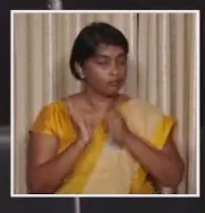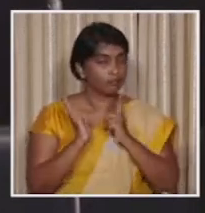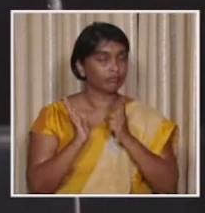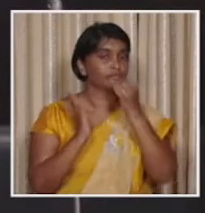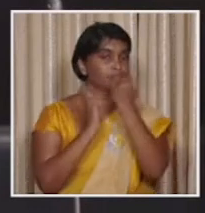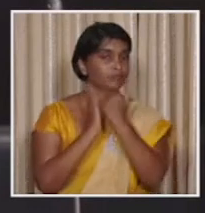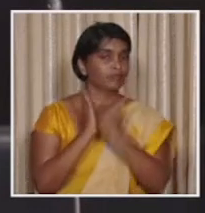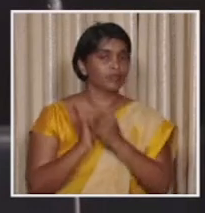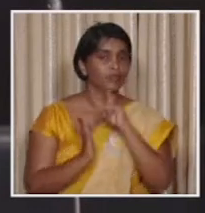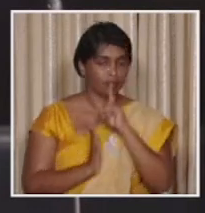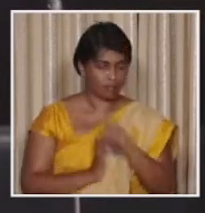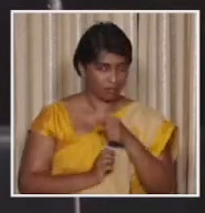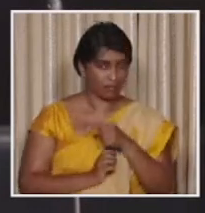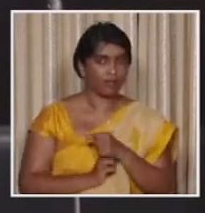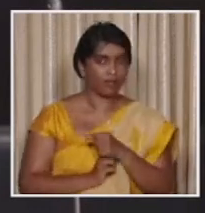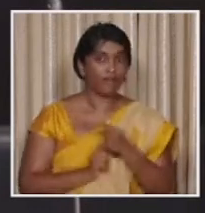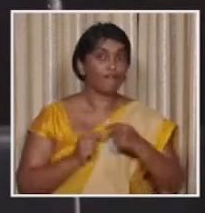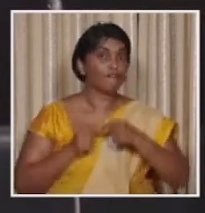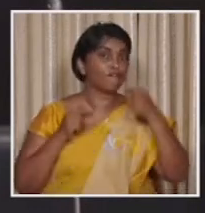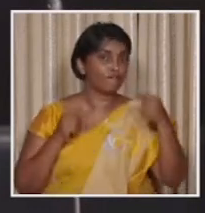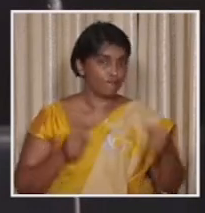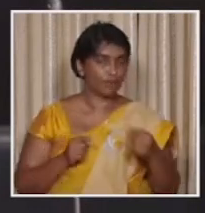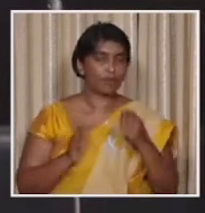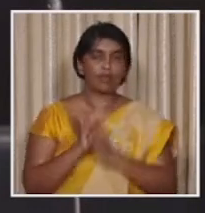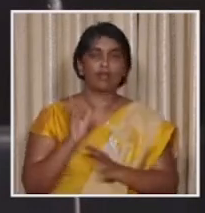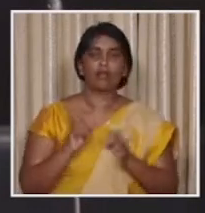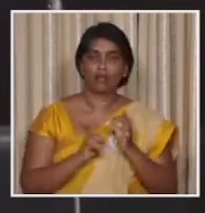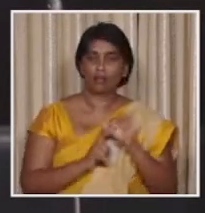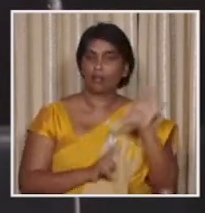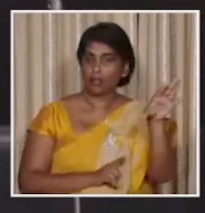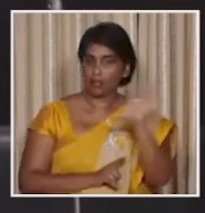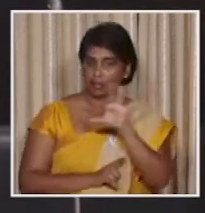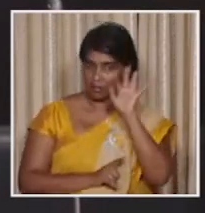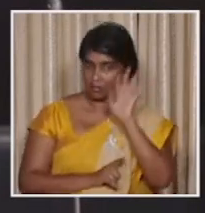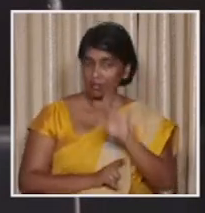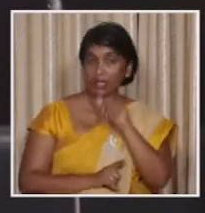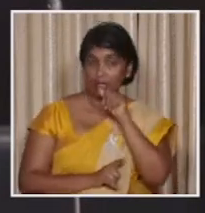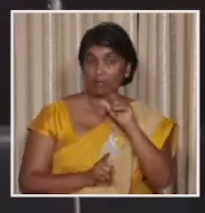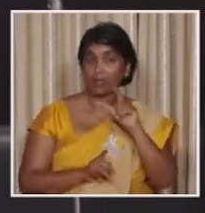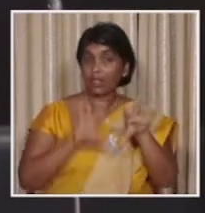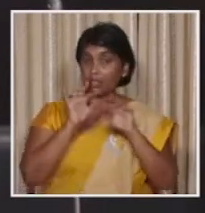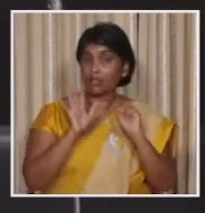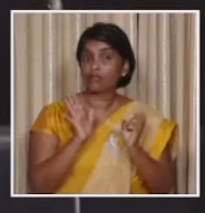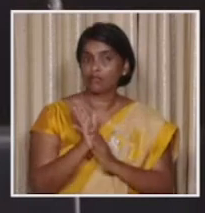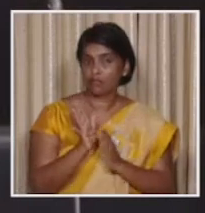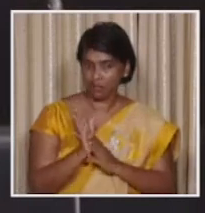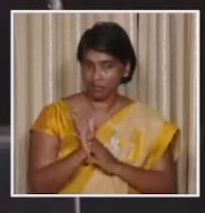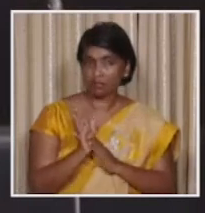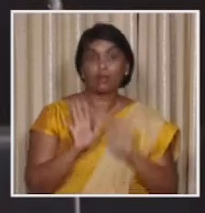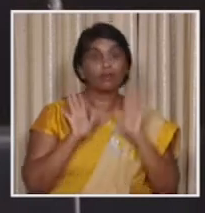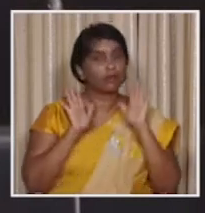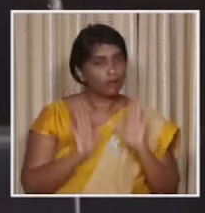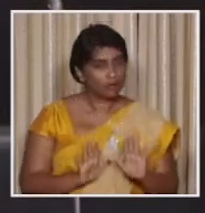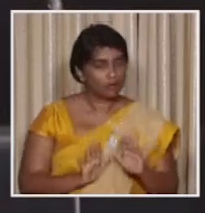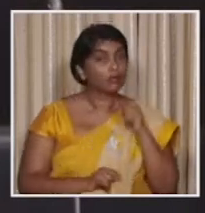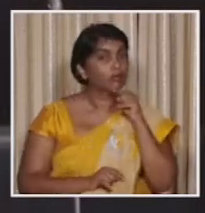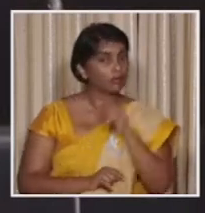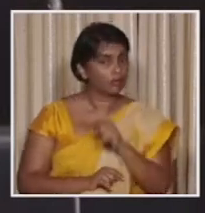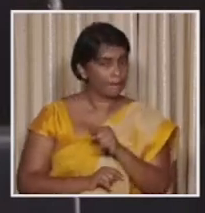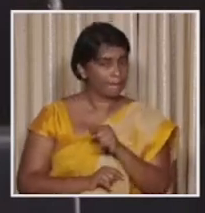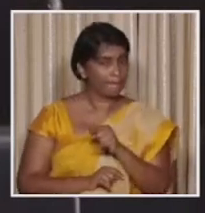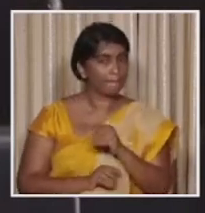පැහැදිලිව කියලා තියෙනවා මේක විපක්ෂයේ මන්ත්‍රීවරයෙකු පත් කළ යුතුයි කියන එක තේරීම් කමිටුව හරහා. නමුත්